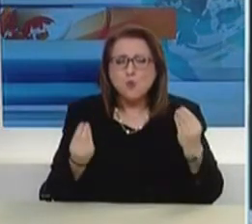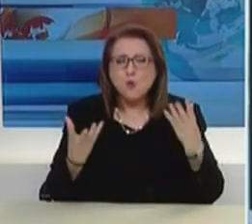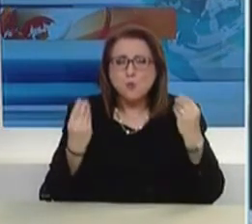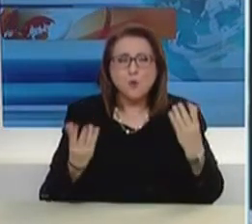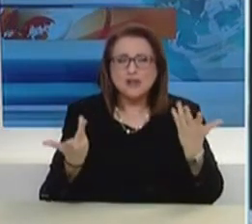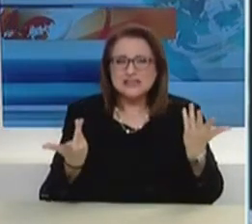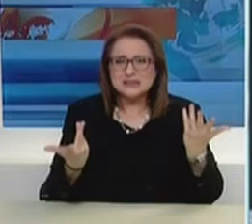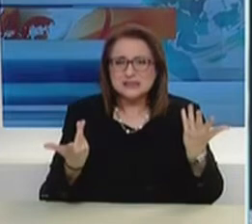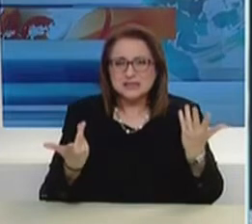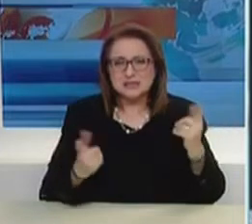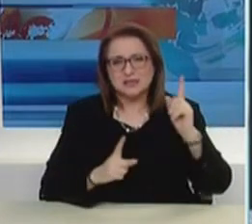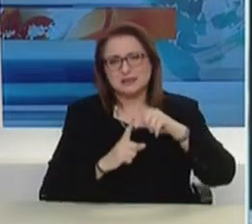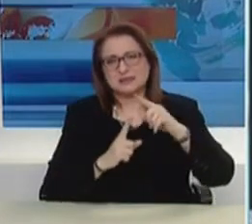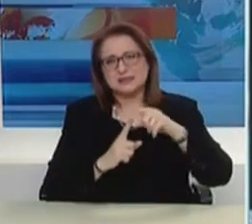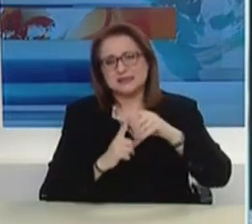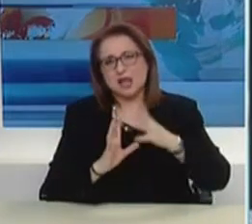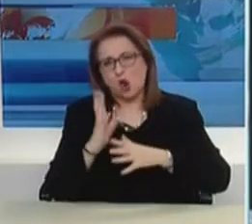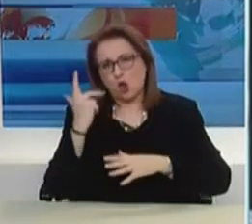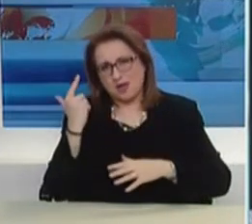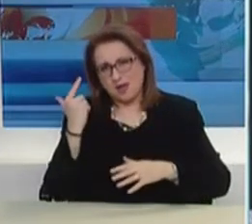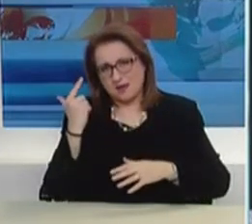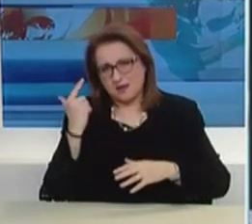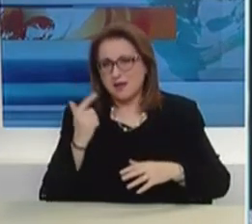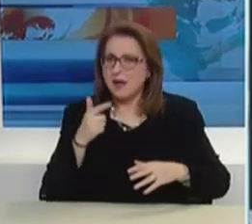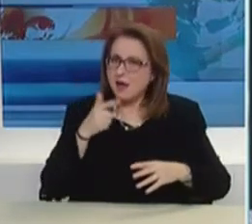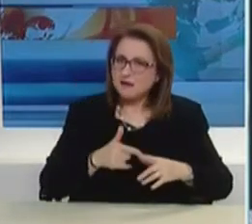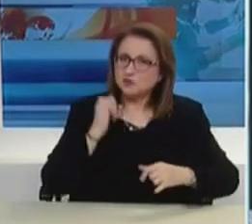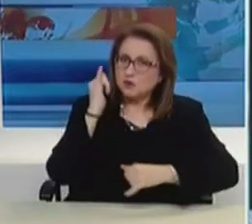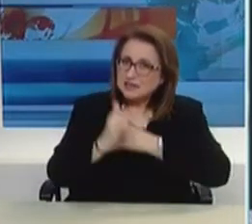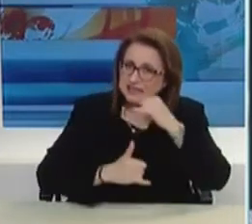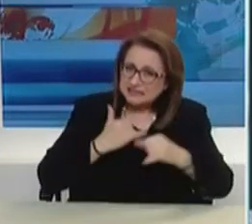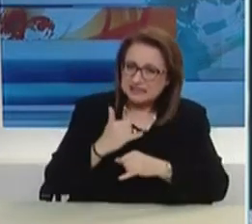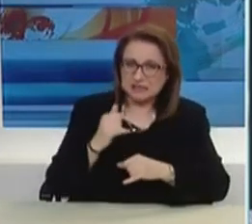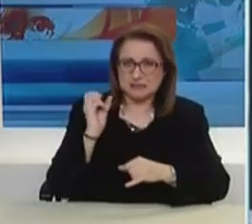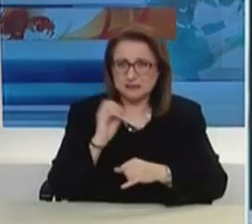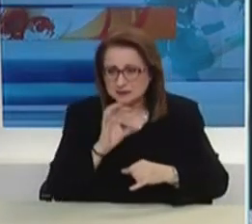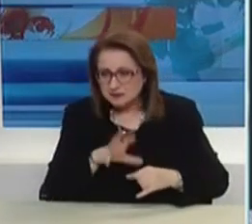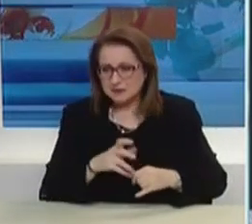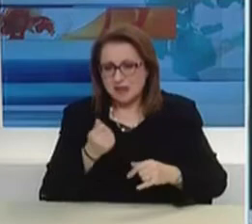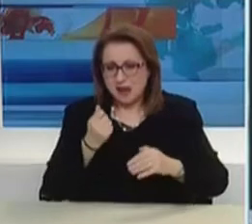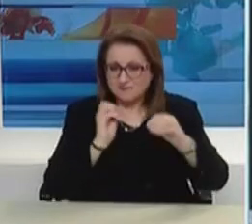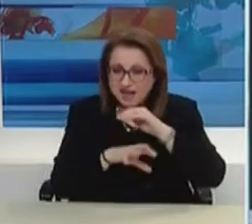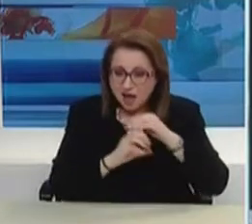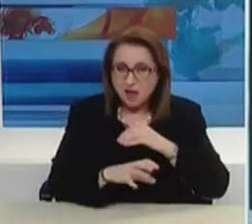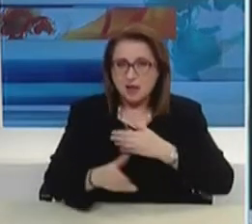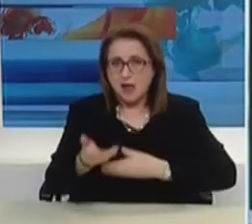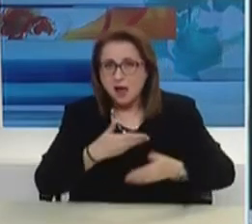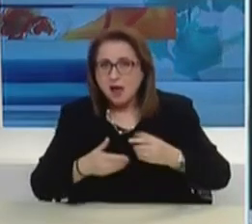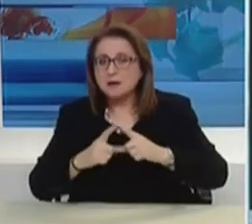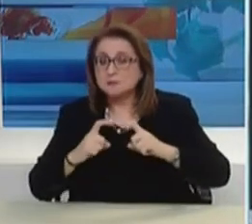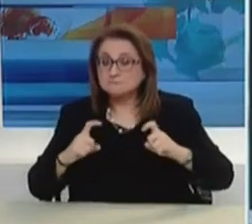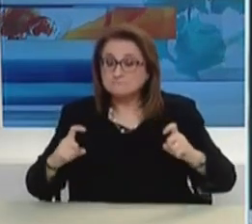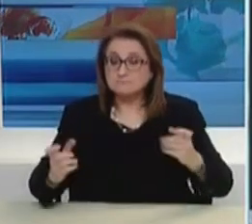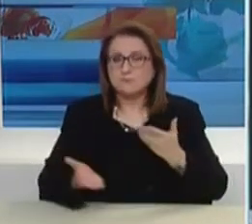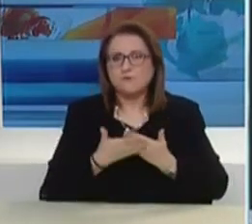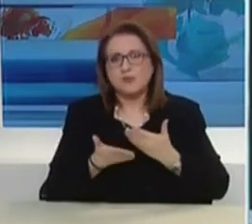ακόμα περισσότερο την ευελιξία που μας δίνουν τα συστήματα και καλέσαμε από τις 13 Μαρτίου